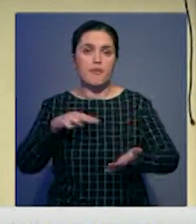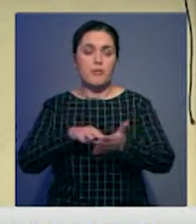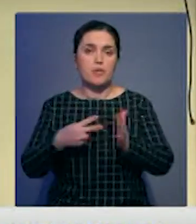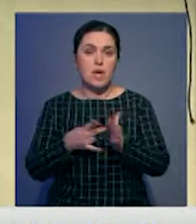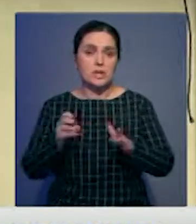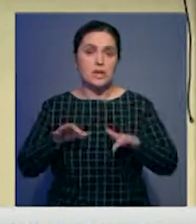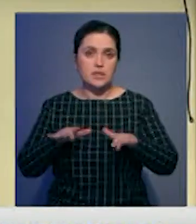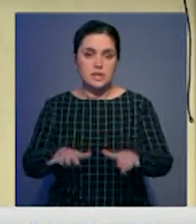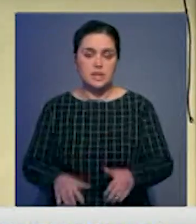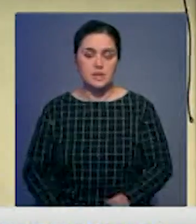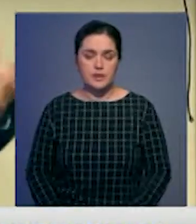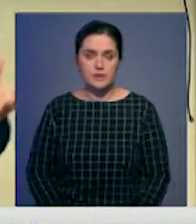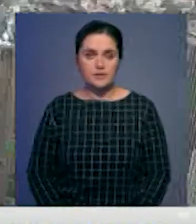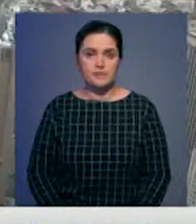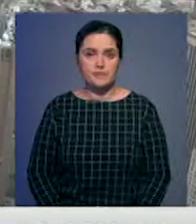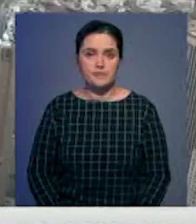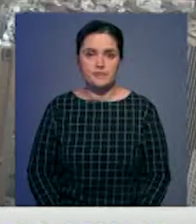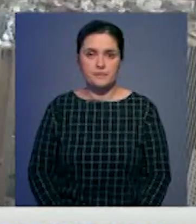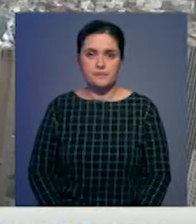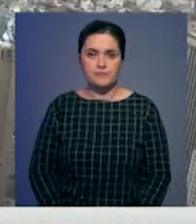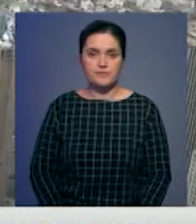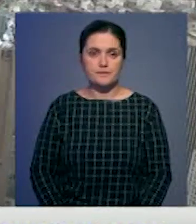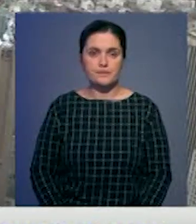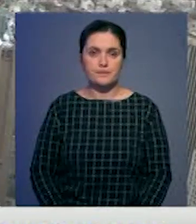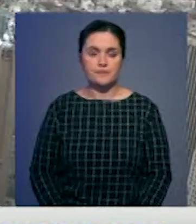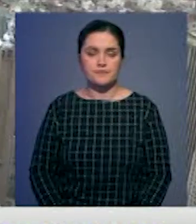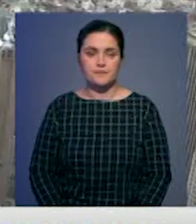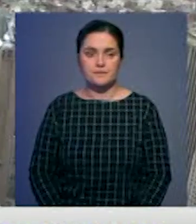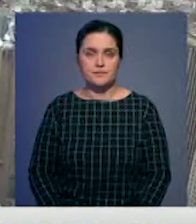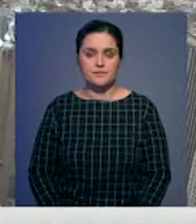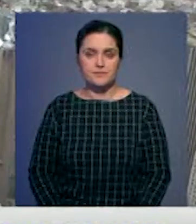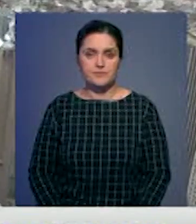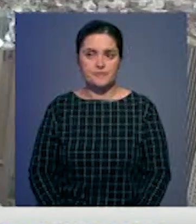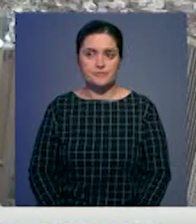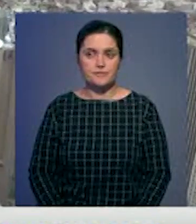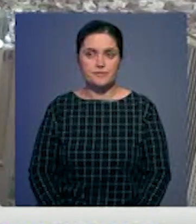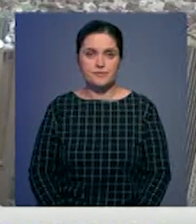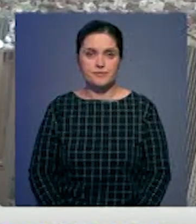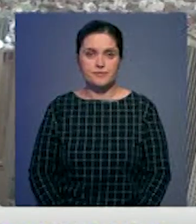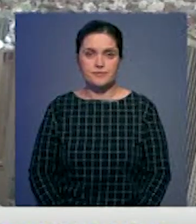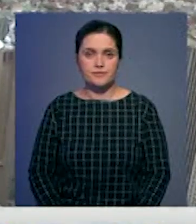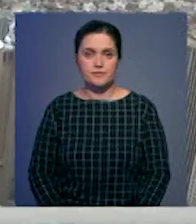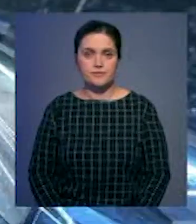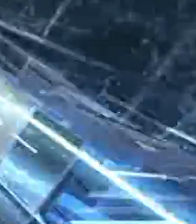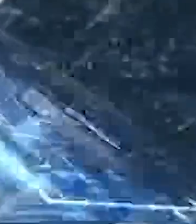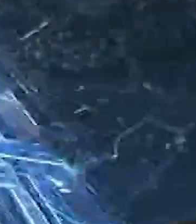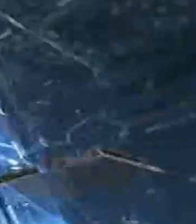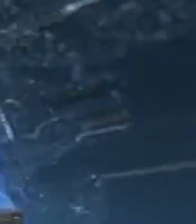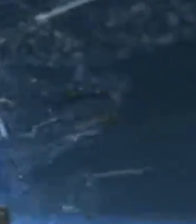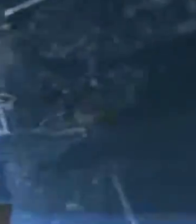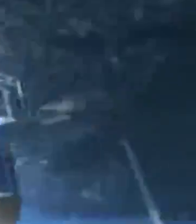деле. Майра Драхманова, Ринат Садыров, Хабар 24, Нью-Йорк, США.